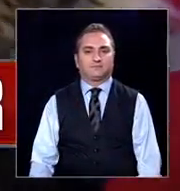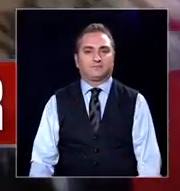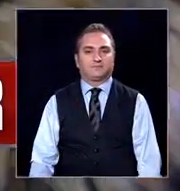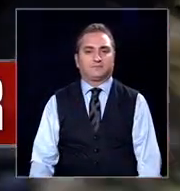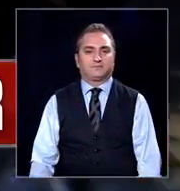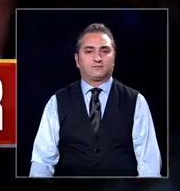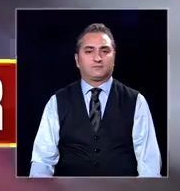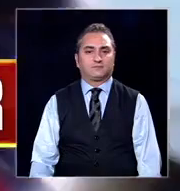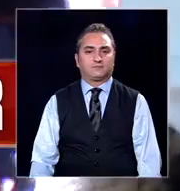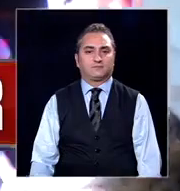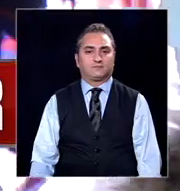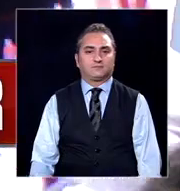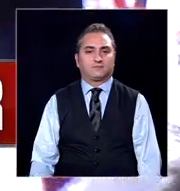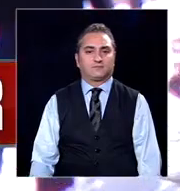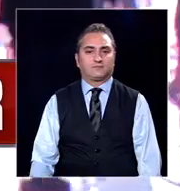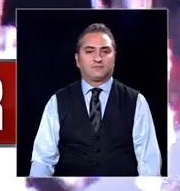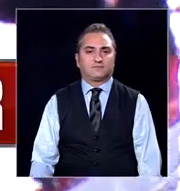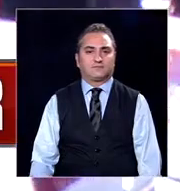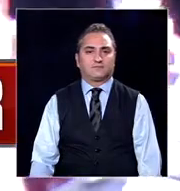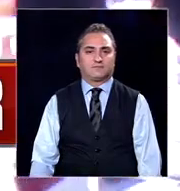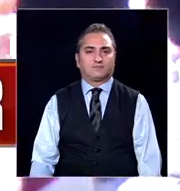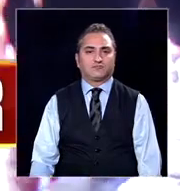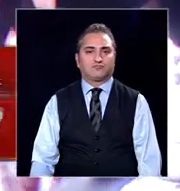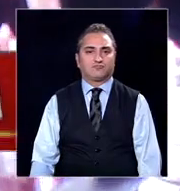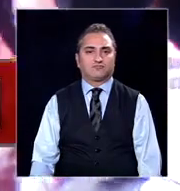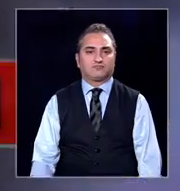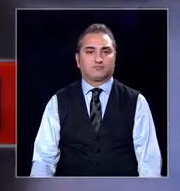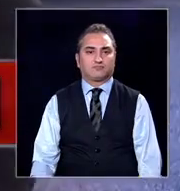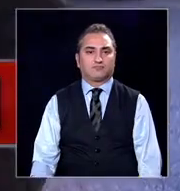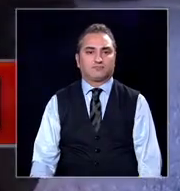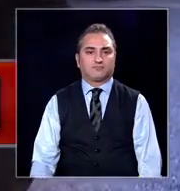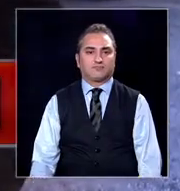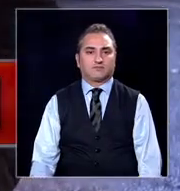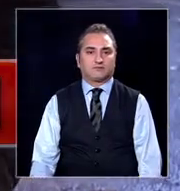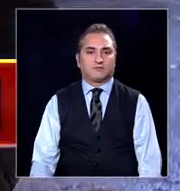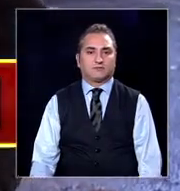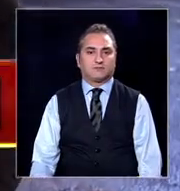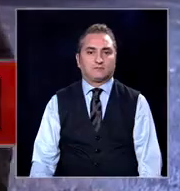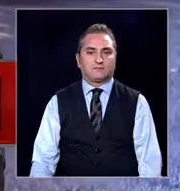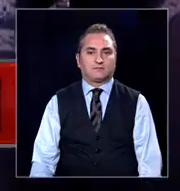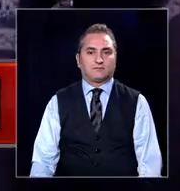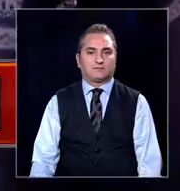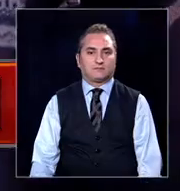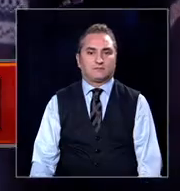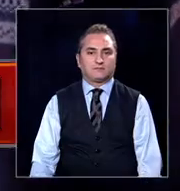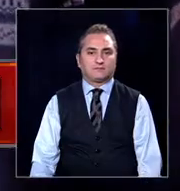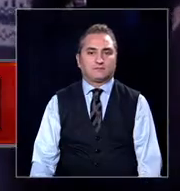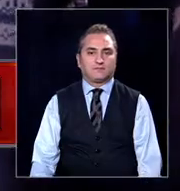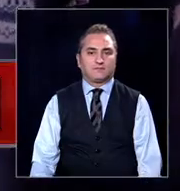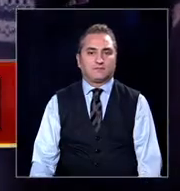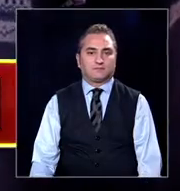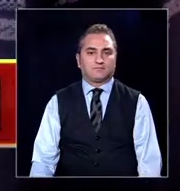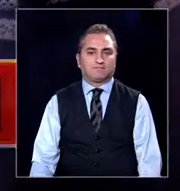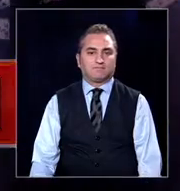Hamsi almayı düşünüyorum. 4 kişilik aileyiz. 1-2 kilo kadar alacağım. Hamsi güzel ama pahalı. 30 lira. Av yasağı bugün